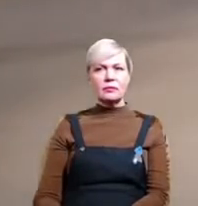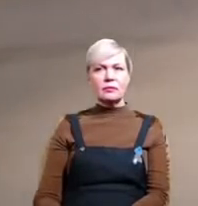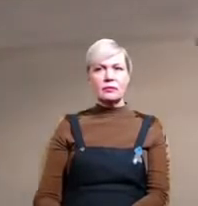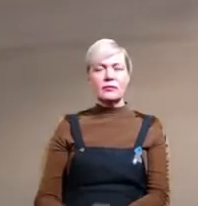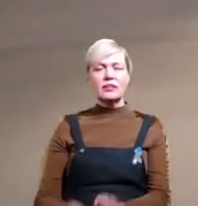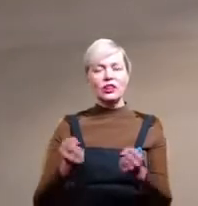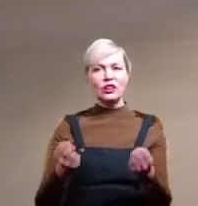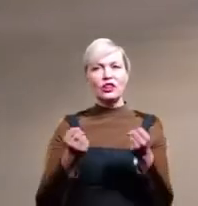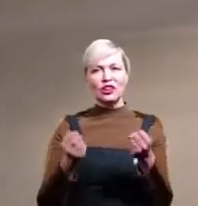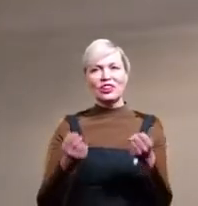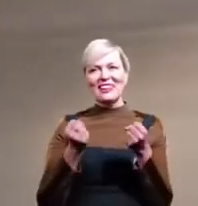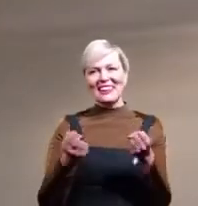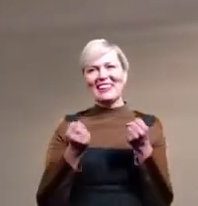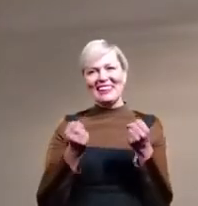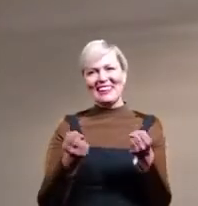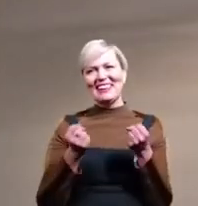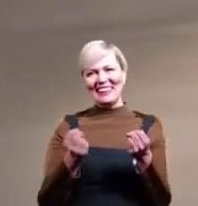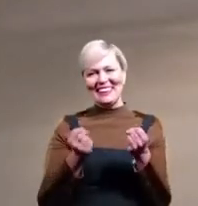Держи. Не бойся.